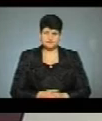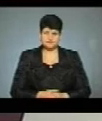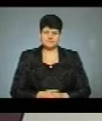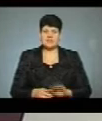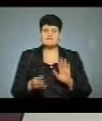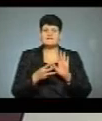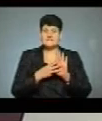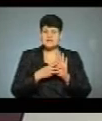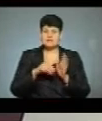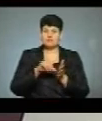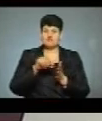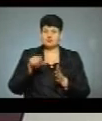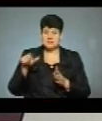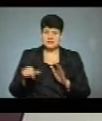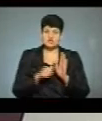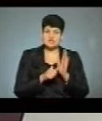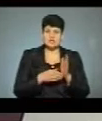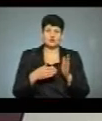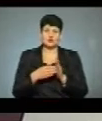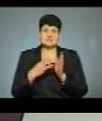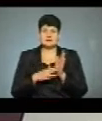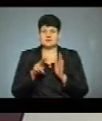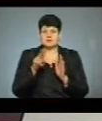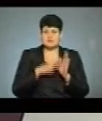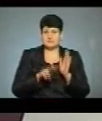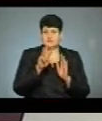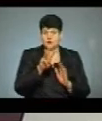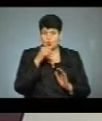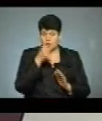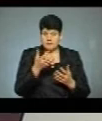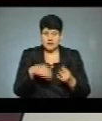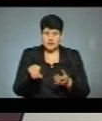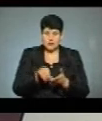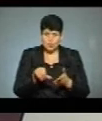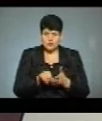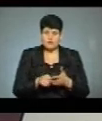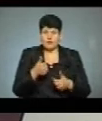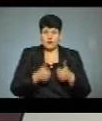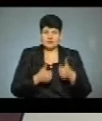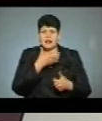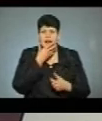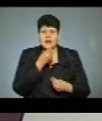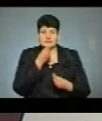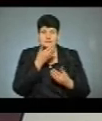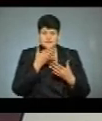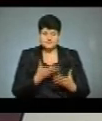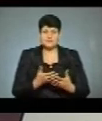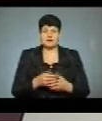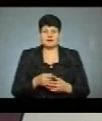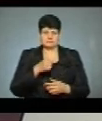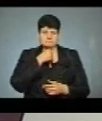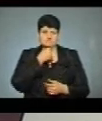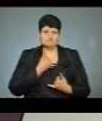8 учасниць віком від 60 до 73 років взяли участь у конкурсі «Краса елегантного віку». Захід відбувся у